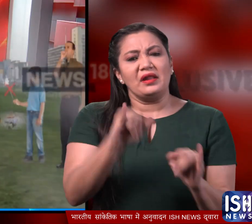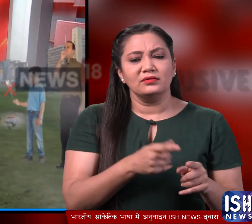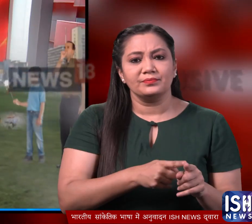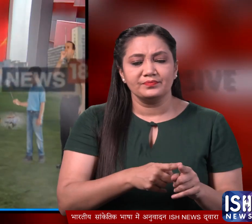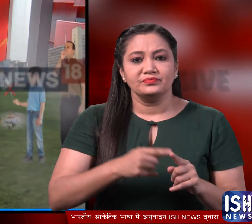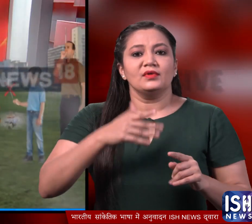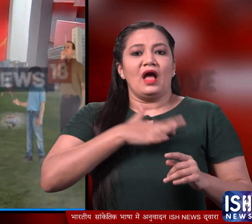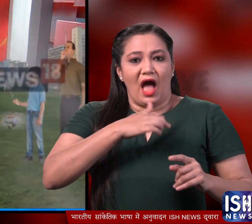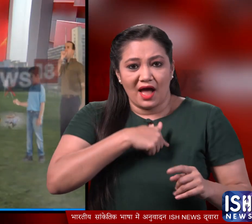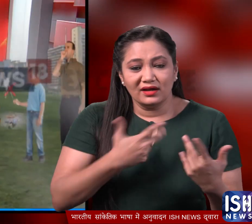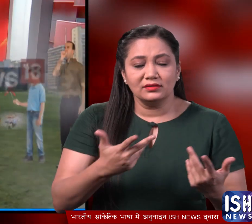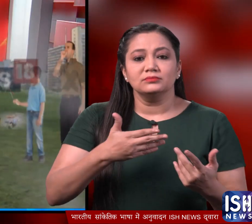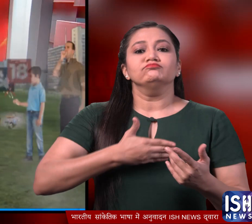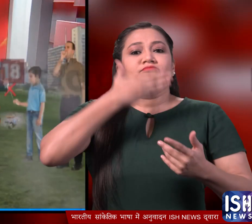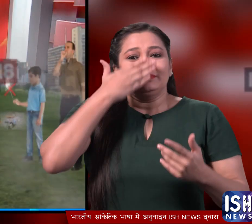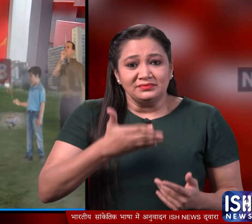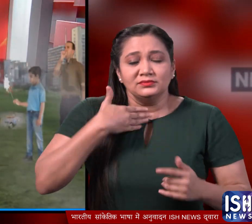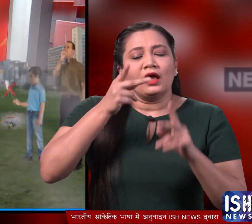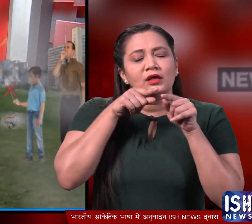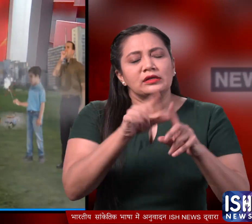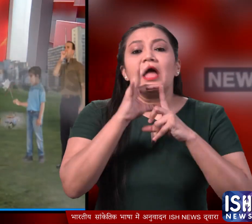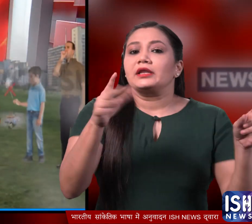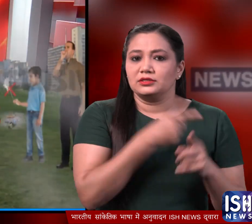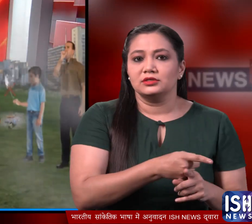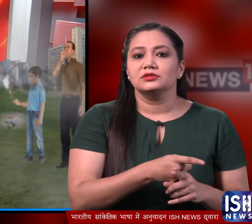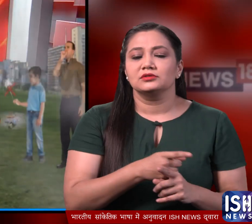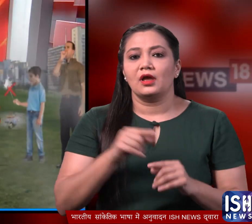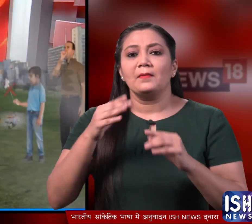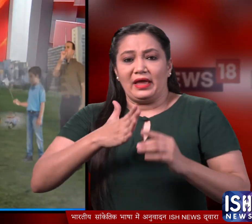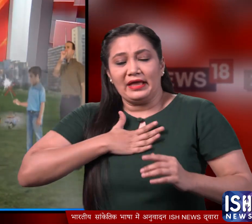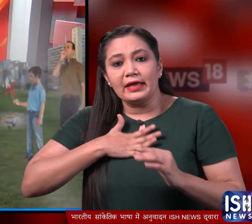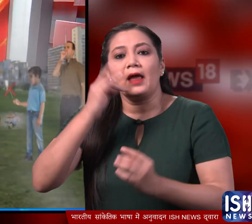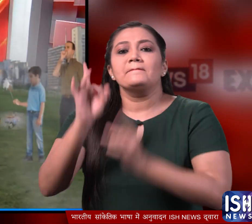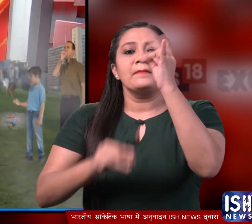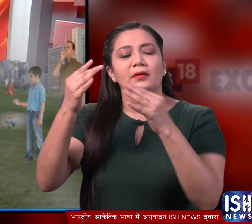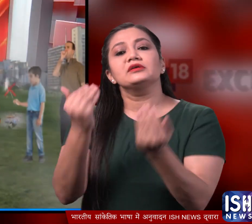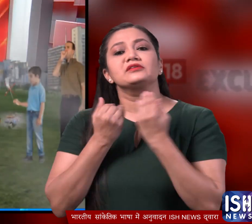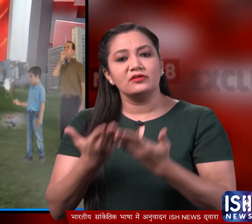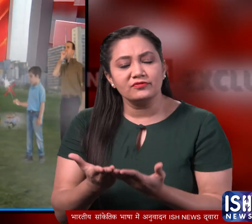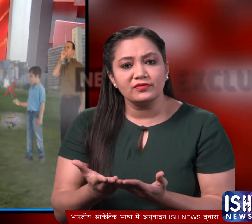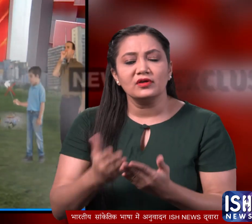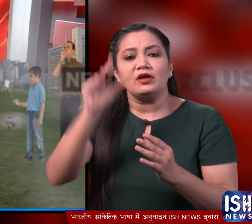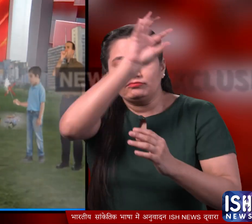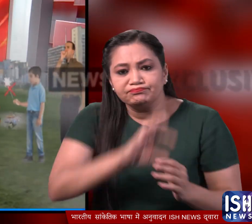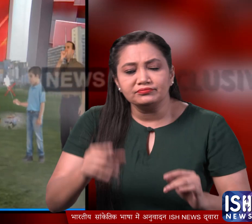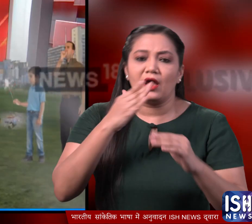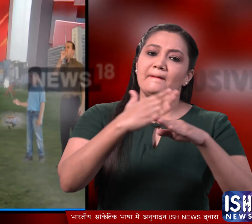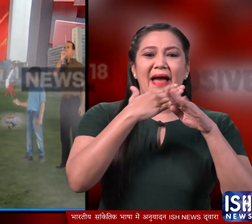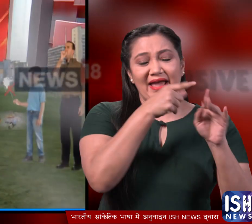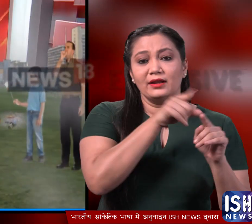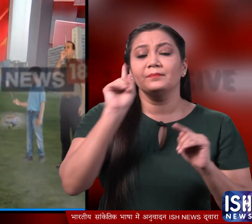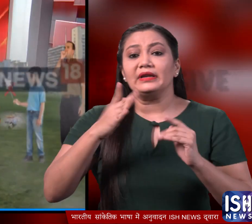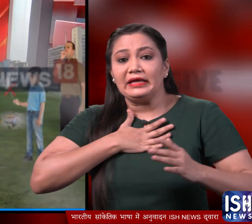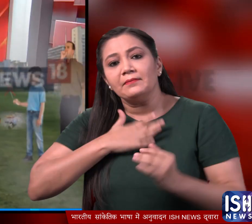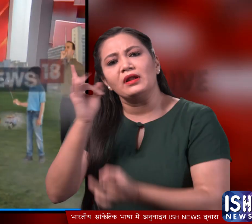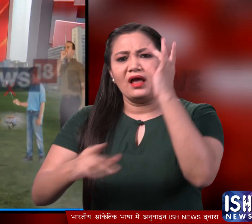ہیں دل کے مریضوں یا دمہ کے مریضوں کے لیے یہ خطرناک ثابت ہو سکتا ہے اسی وجہ سے کئی راجیوں میں سامانے پٹاکوں پر